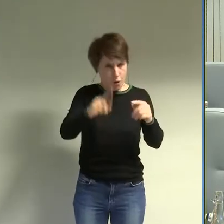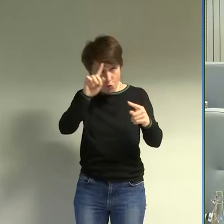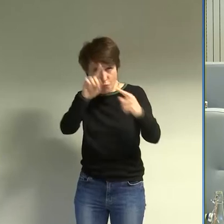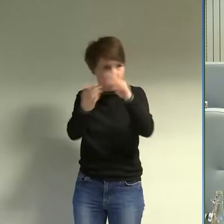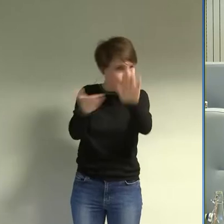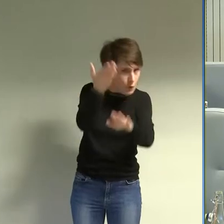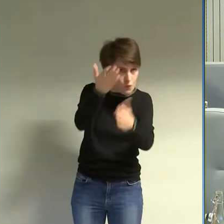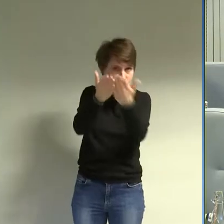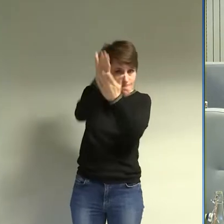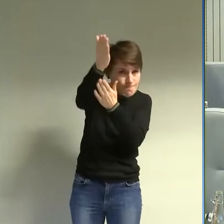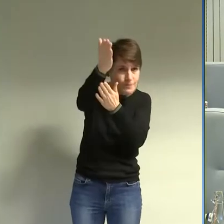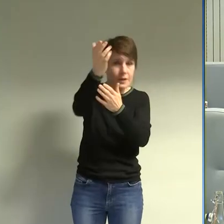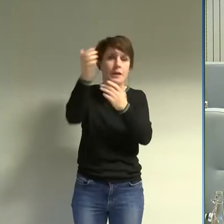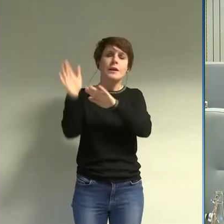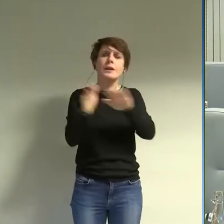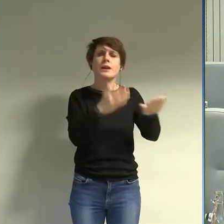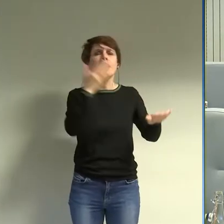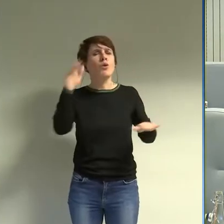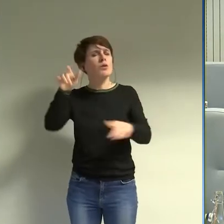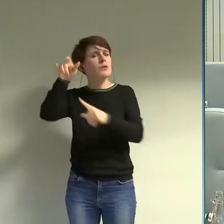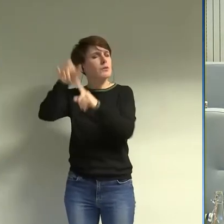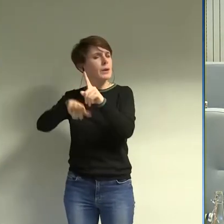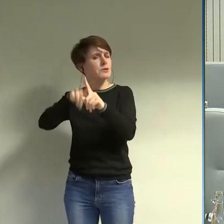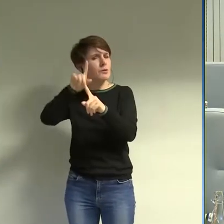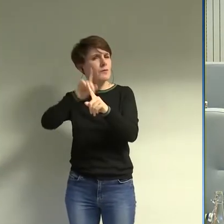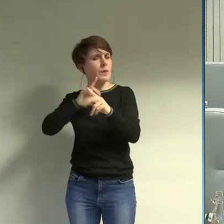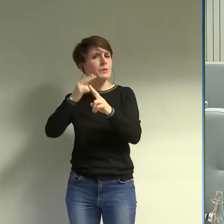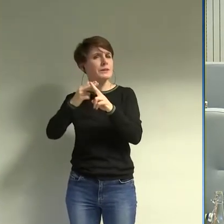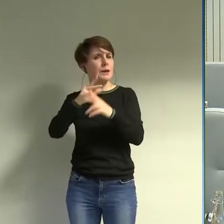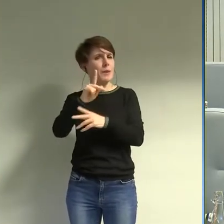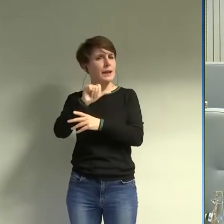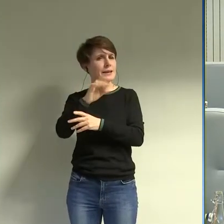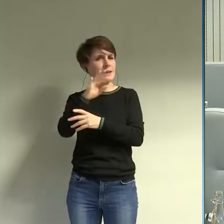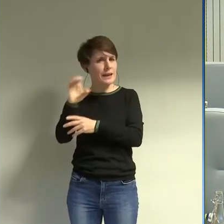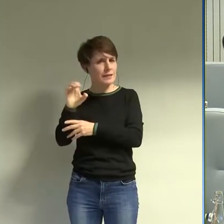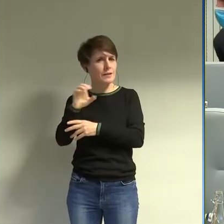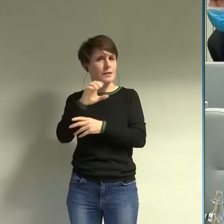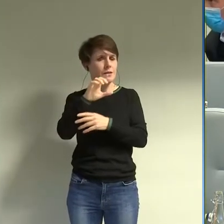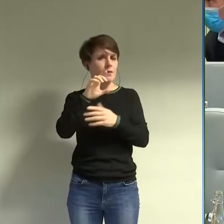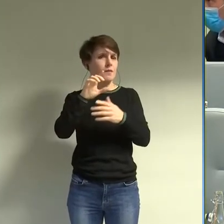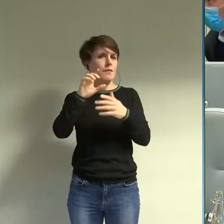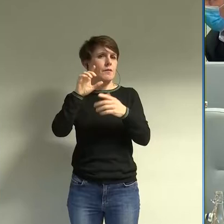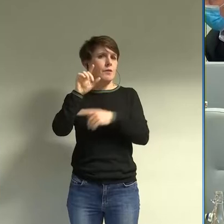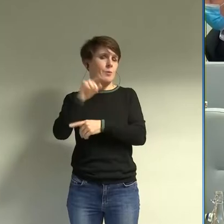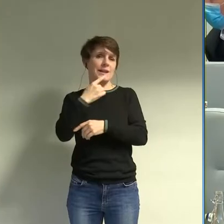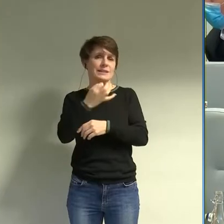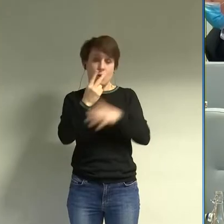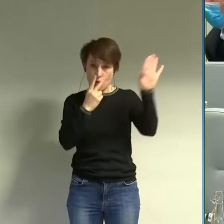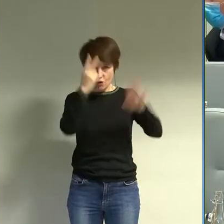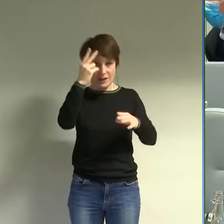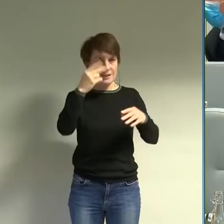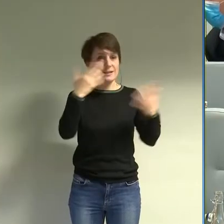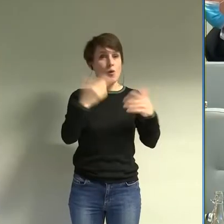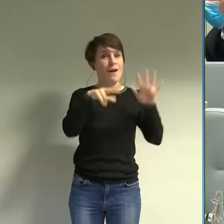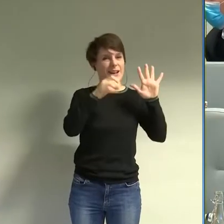et pour citer une autre au tri ce qui s'appelle kate d'ailleurs le génie c'est important d'inspiration 90% de transpiration